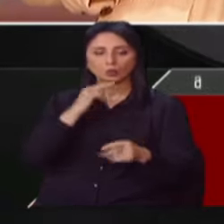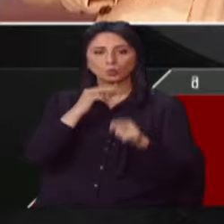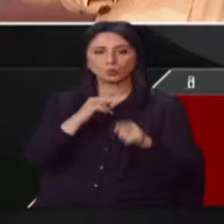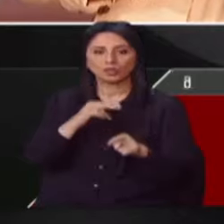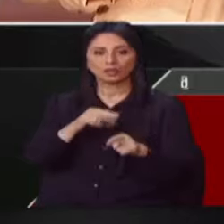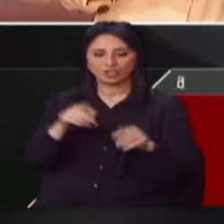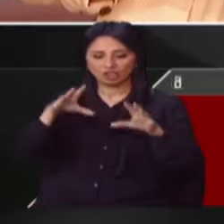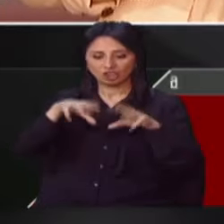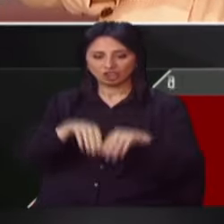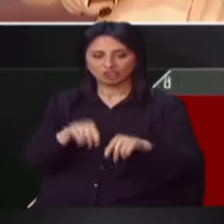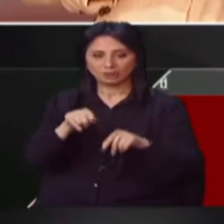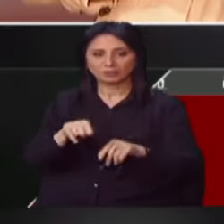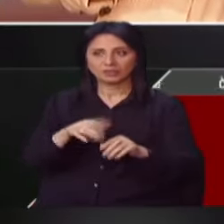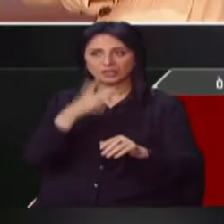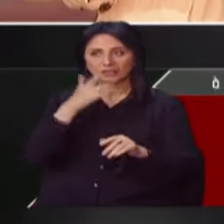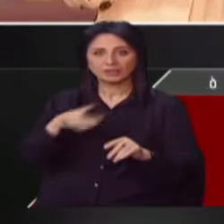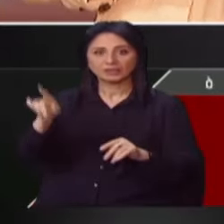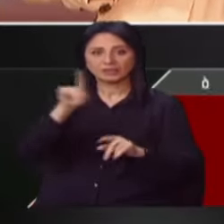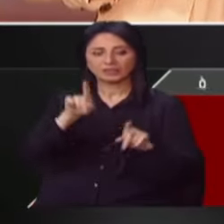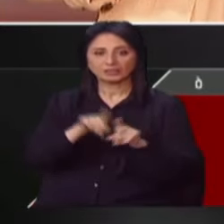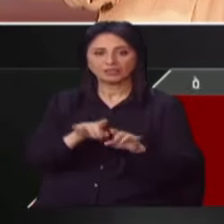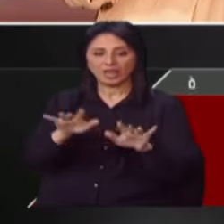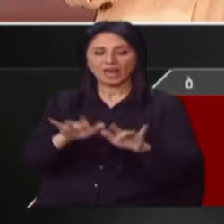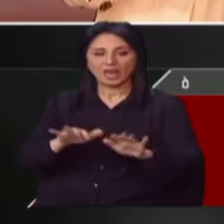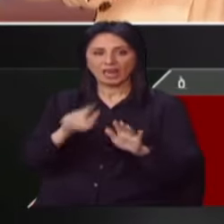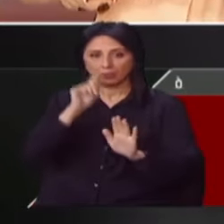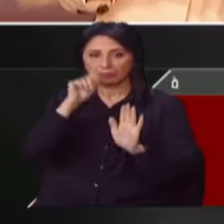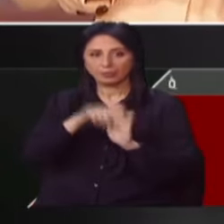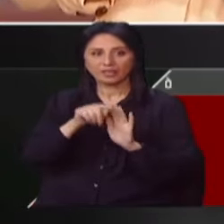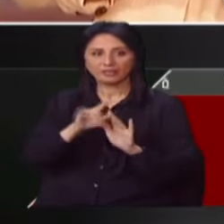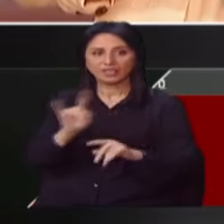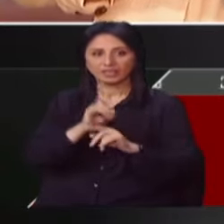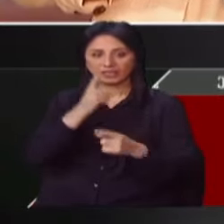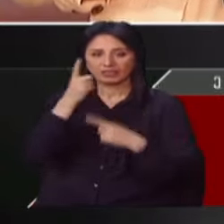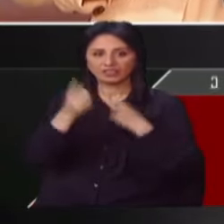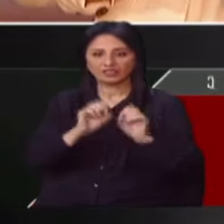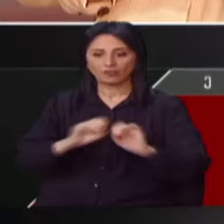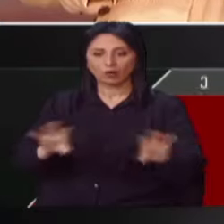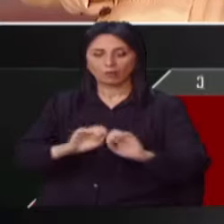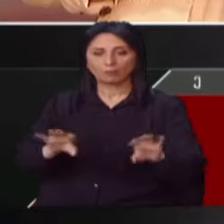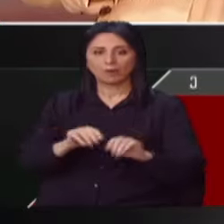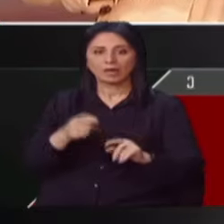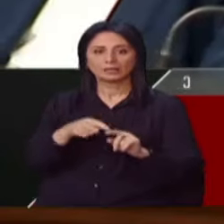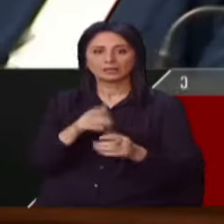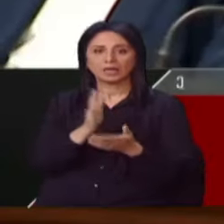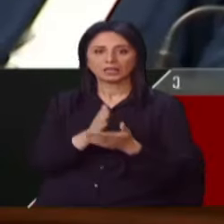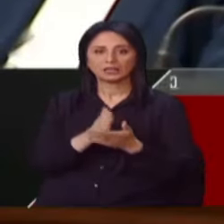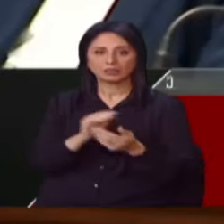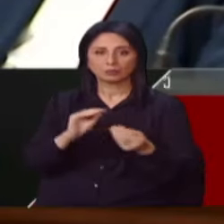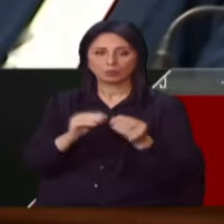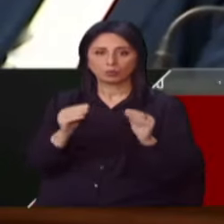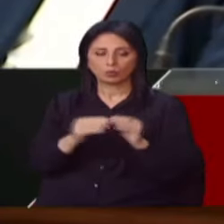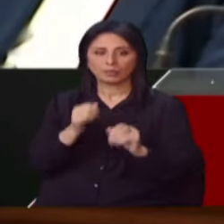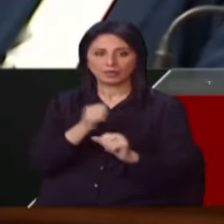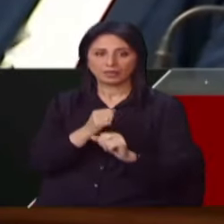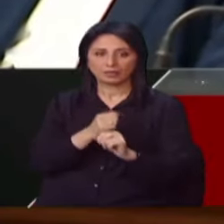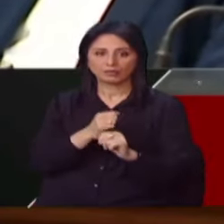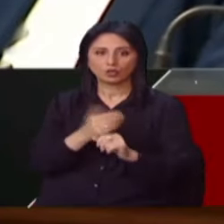აქცენტი ქვეყნის შიგნით და მის ფარგლებს გარეთ ჰიბრიდულ ომზე და დეზინფორმაციის კამპანიის კუთხით არსებულ გამოწვევებზე